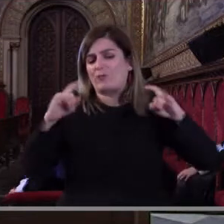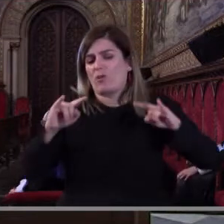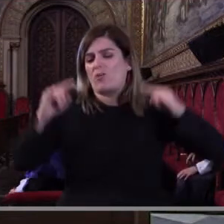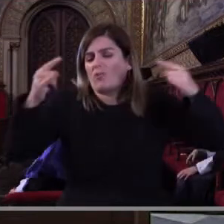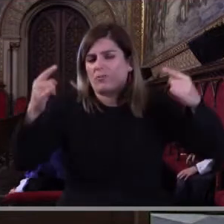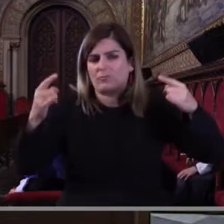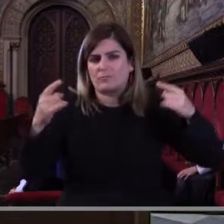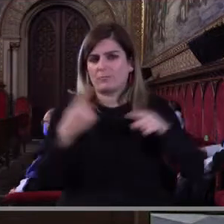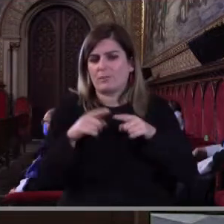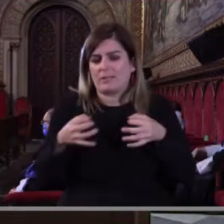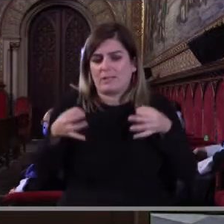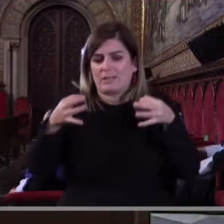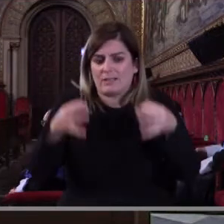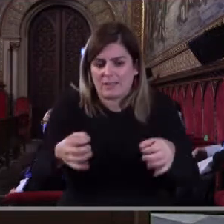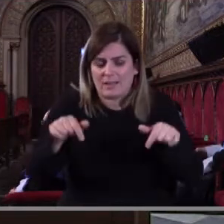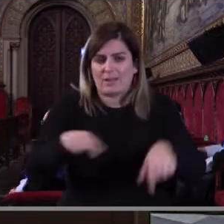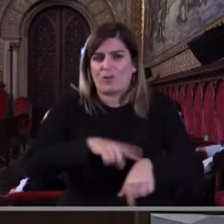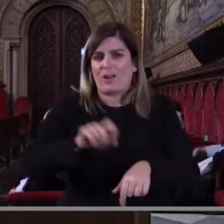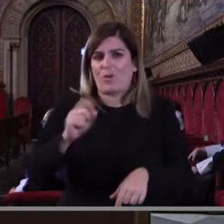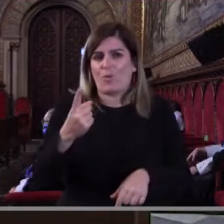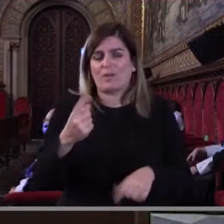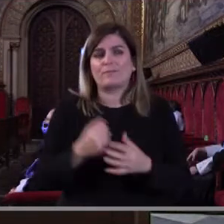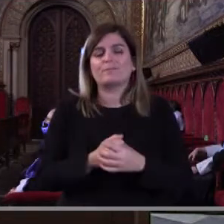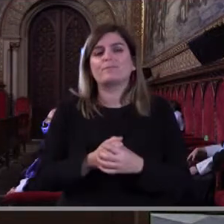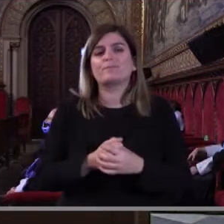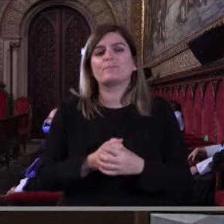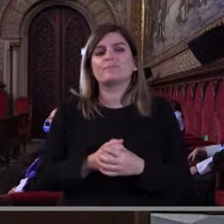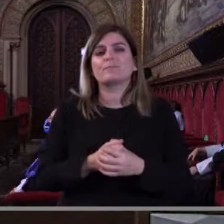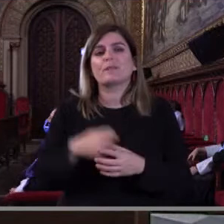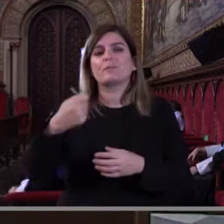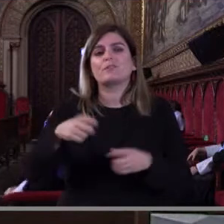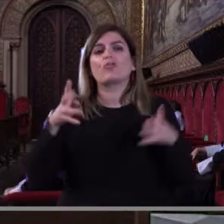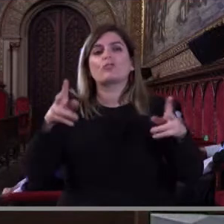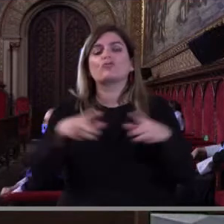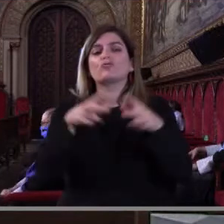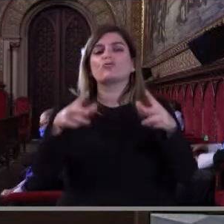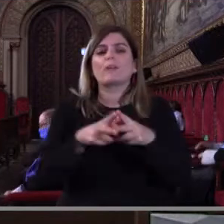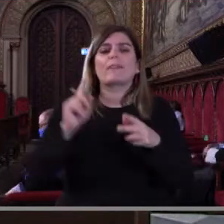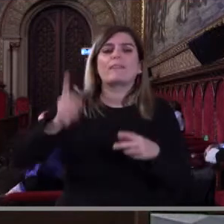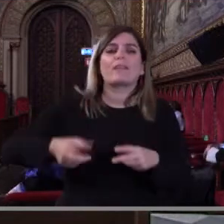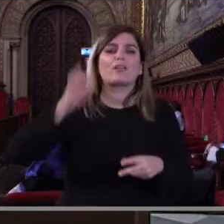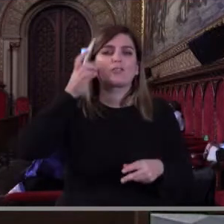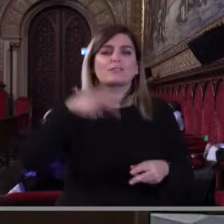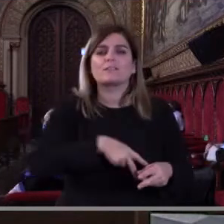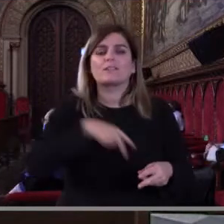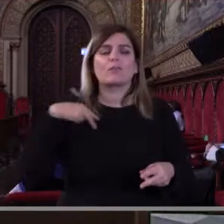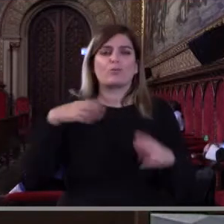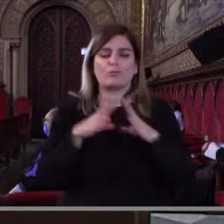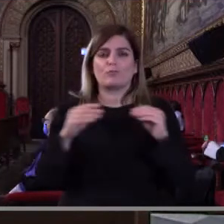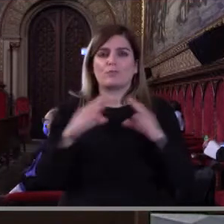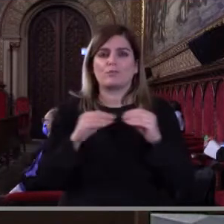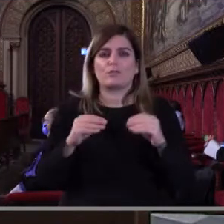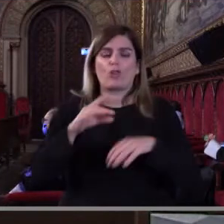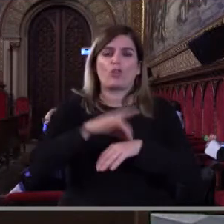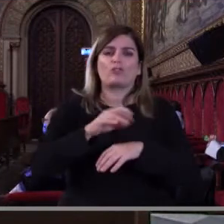gran per poder arribar aquí a la una. President del Consell Social, directora general d'Universitats, doctor